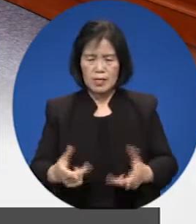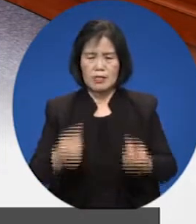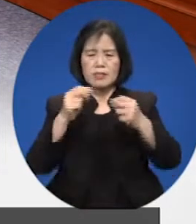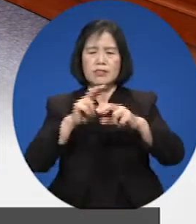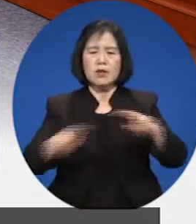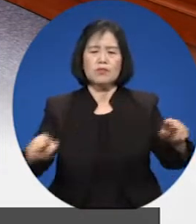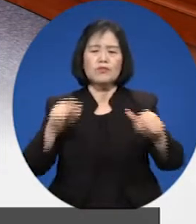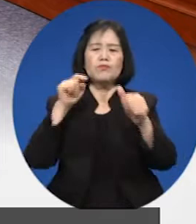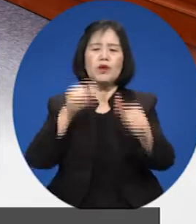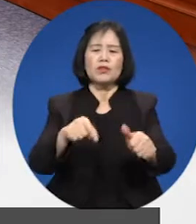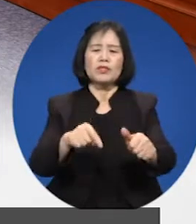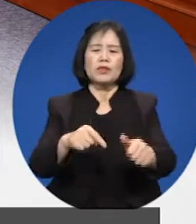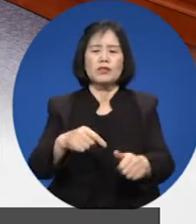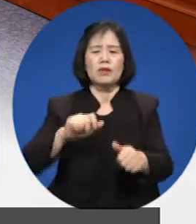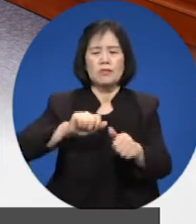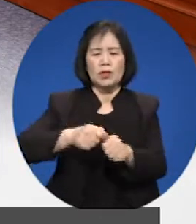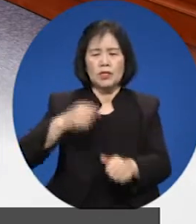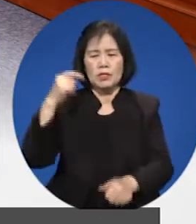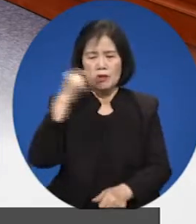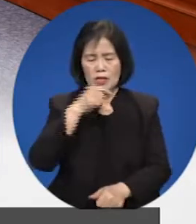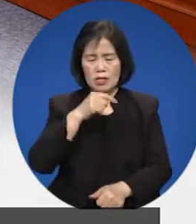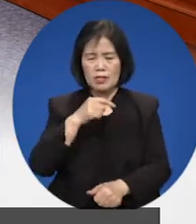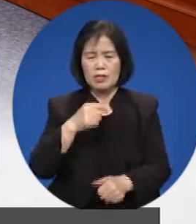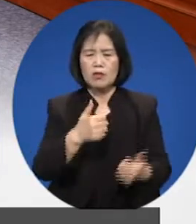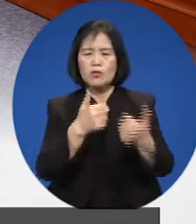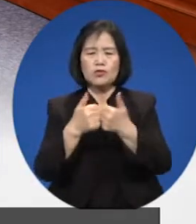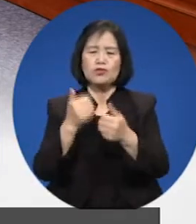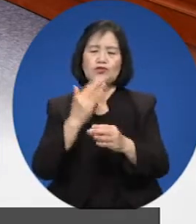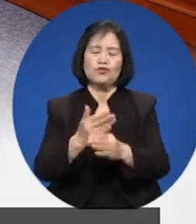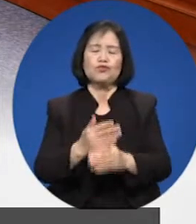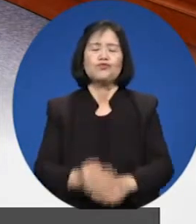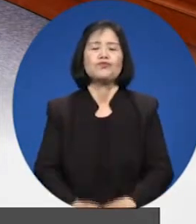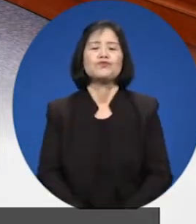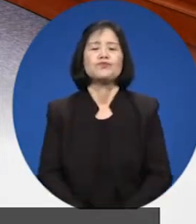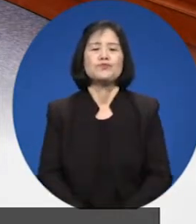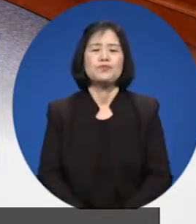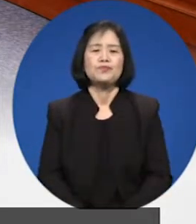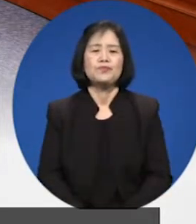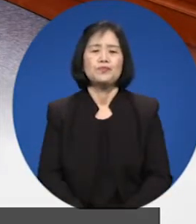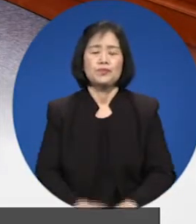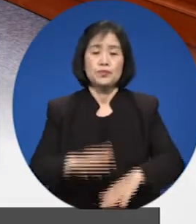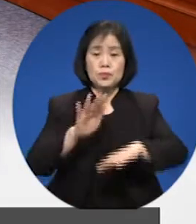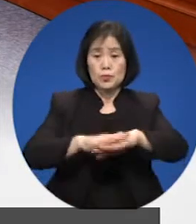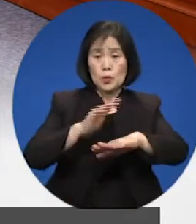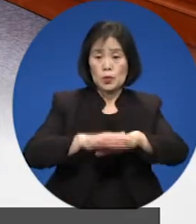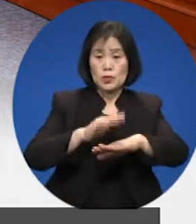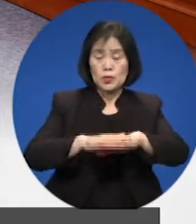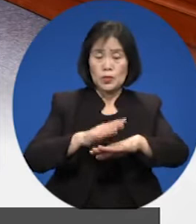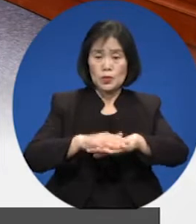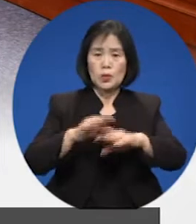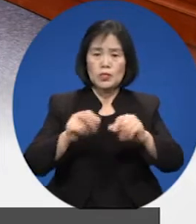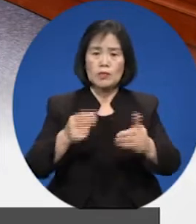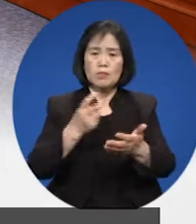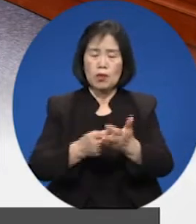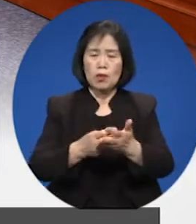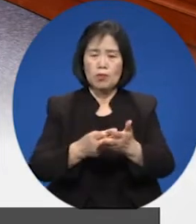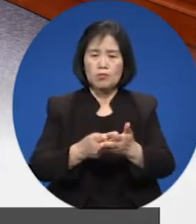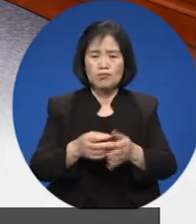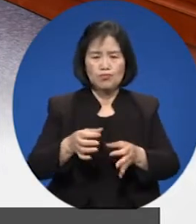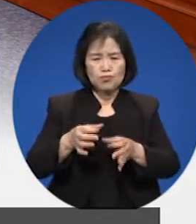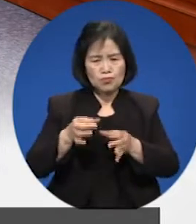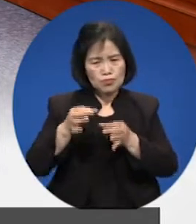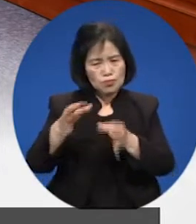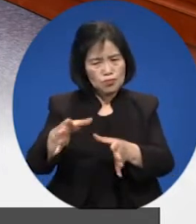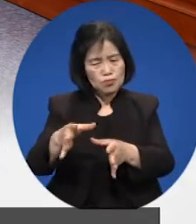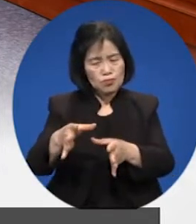처벌을 강화하겠다 일어나니 지금 논의가 됐습니다 그런데 농지법 사실 투기로 볼 수 있는 취득 목적